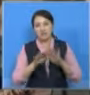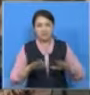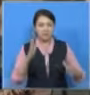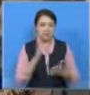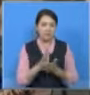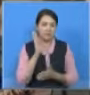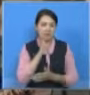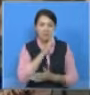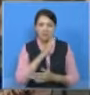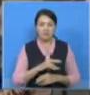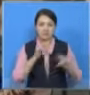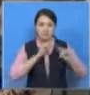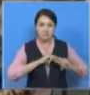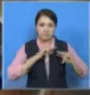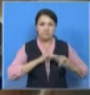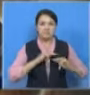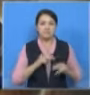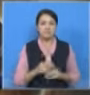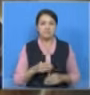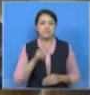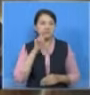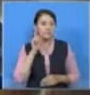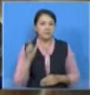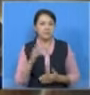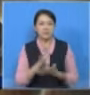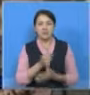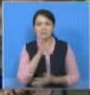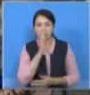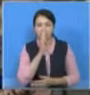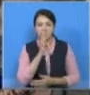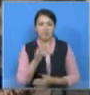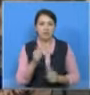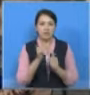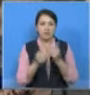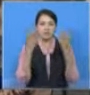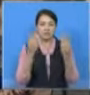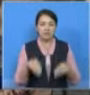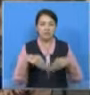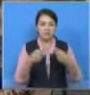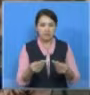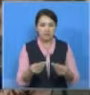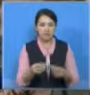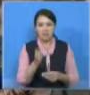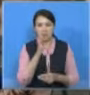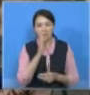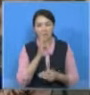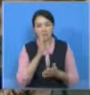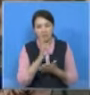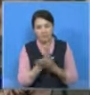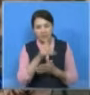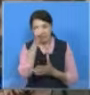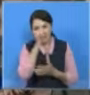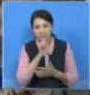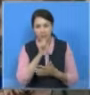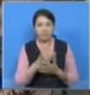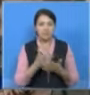аналар. Және де жастар бар. Зарплата бізде күніге беріледі, бар, айлықпен де алатындар бар, күніге